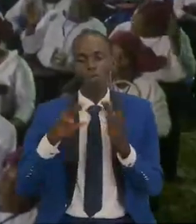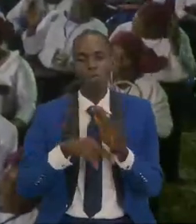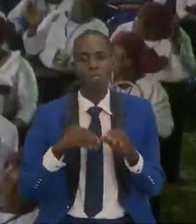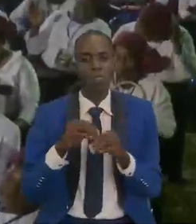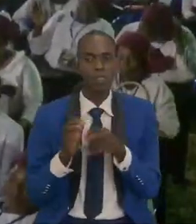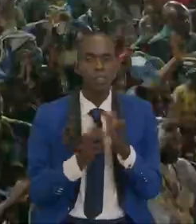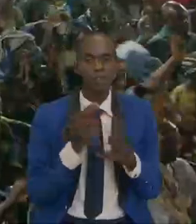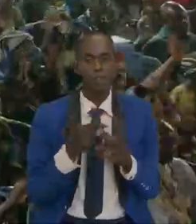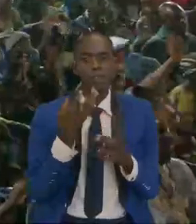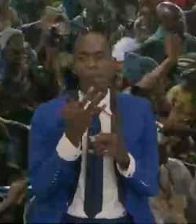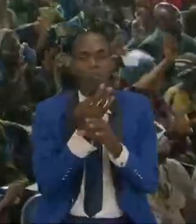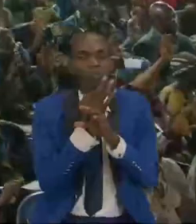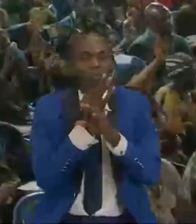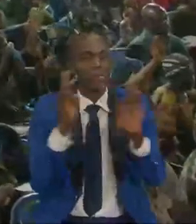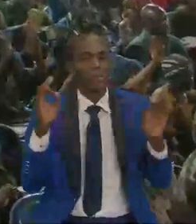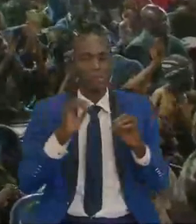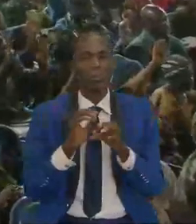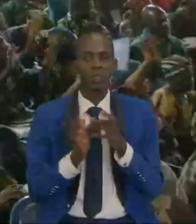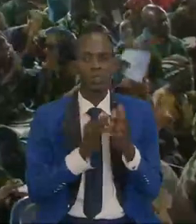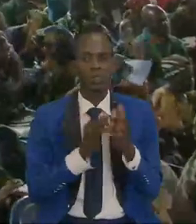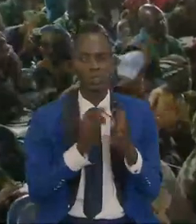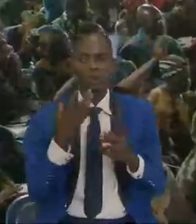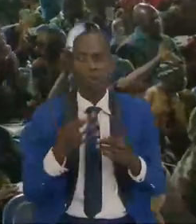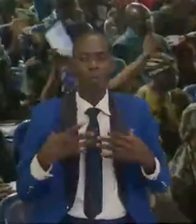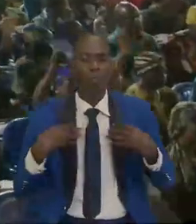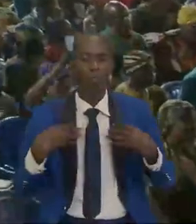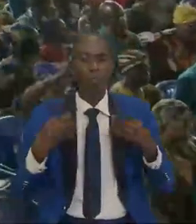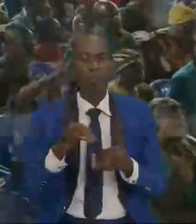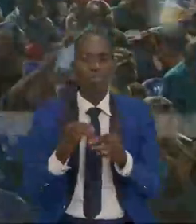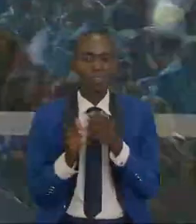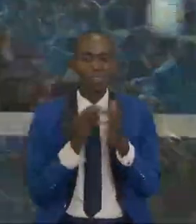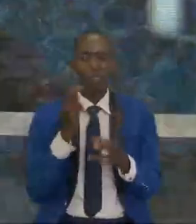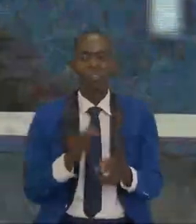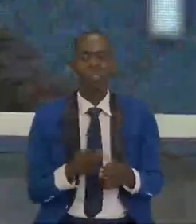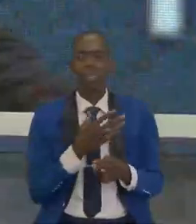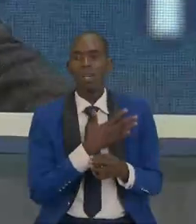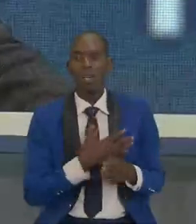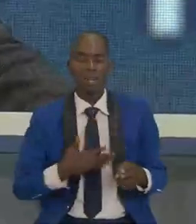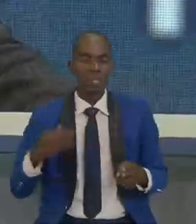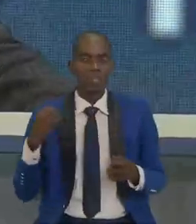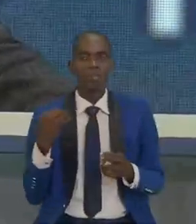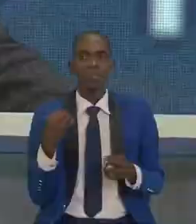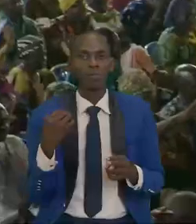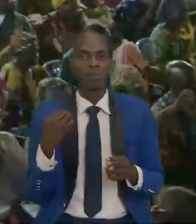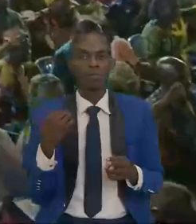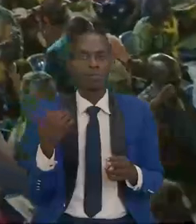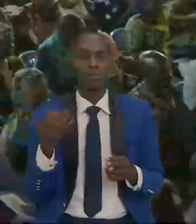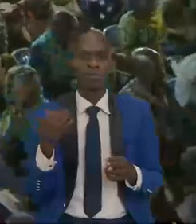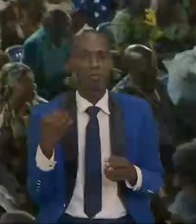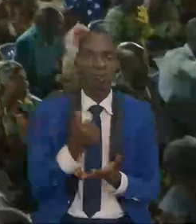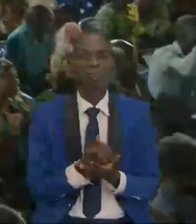salut, au pardon, à la liberté, à la guérison.